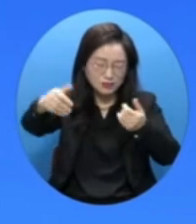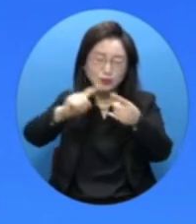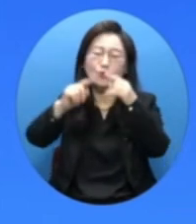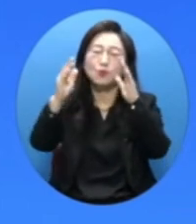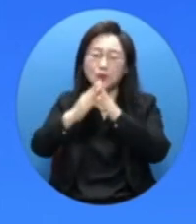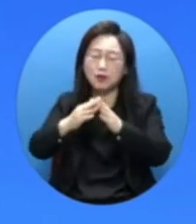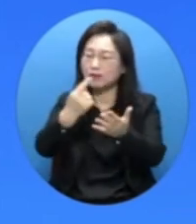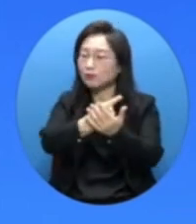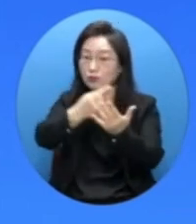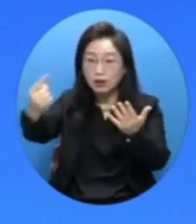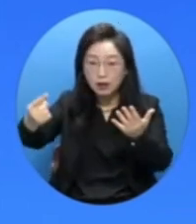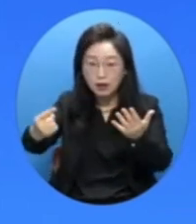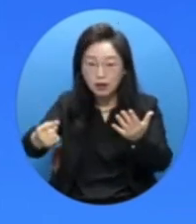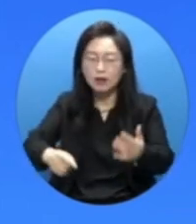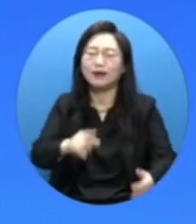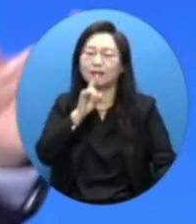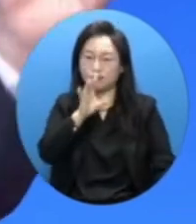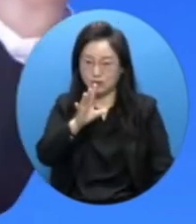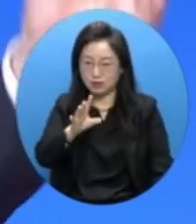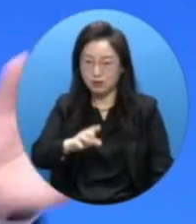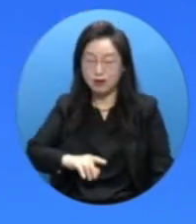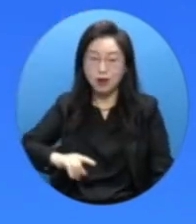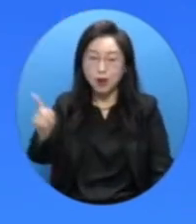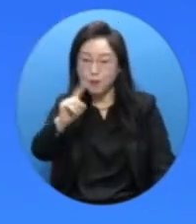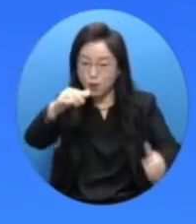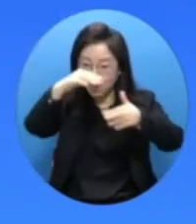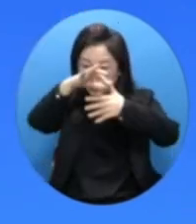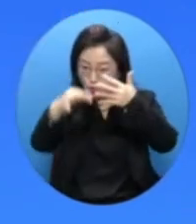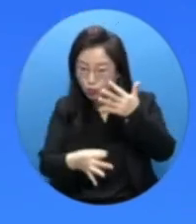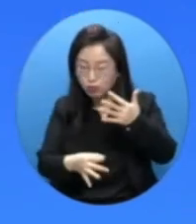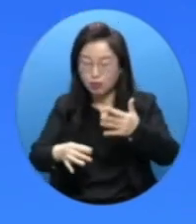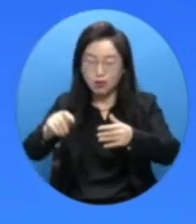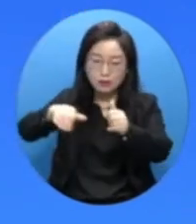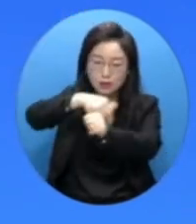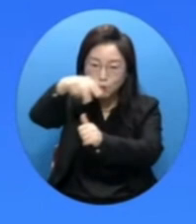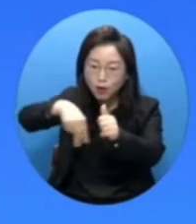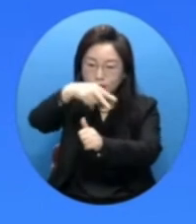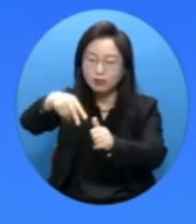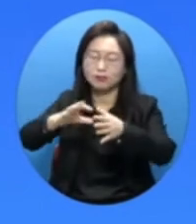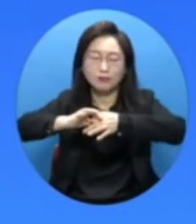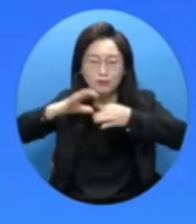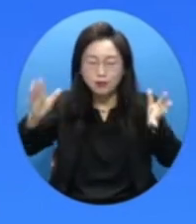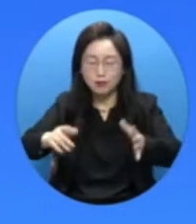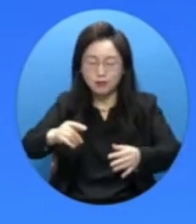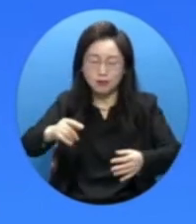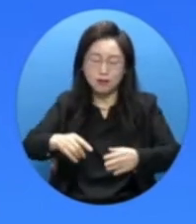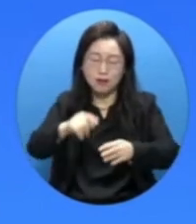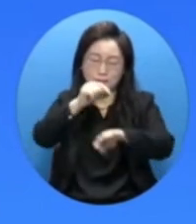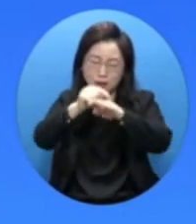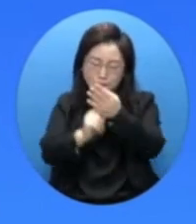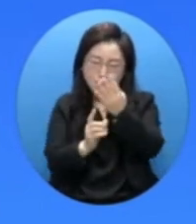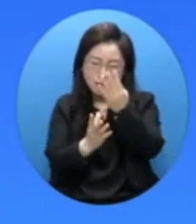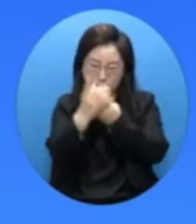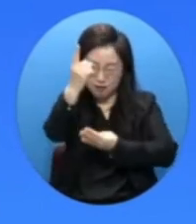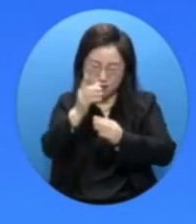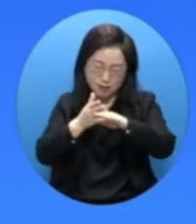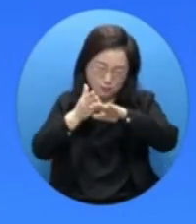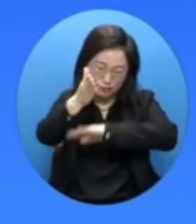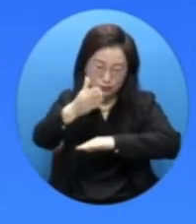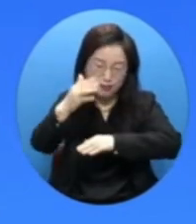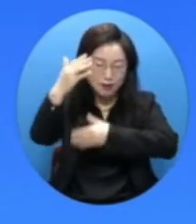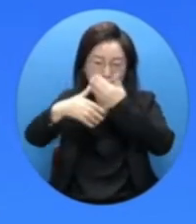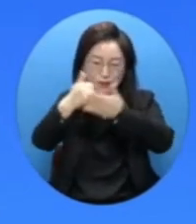교회를 떠나고 하면 안 되는 것입니다 어떤 조건에서도 어떤 상황에서도 일편단심 하나님을 믿고 의지하고 섬기는 여러분의 되기를